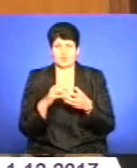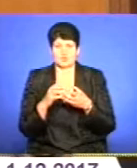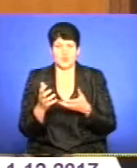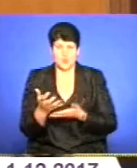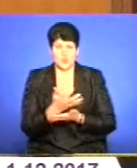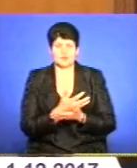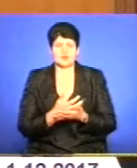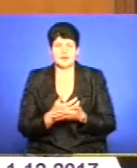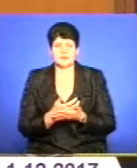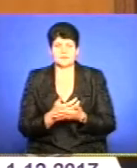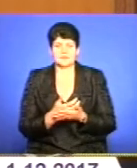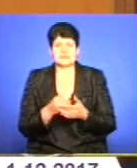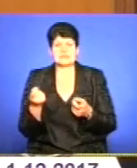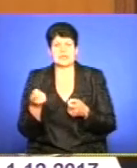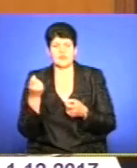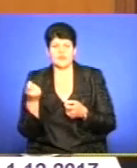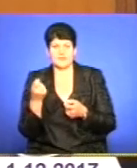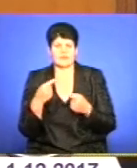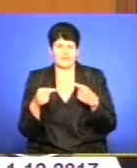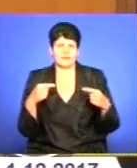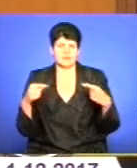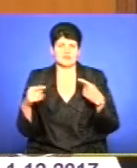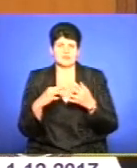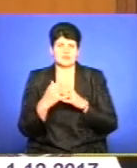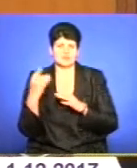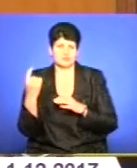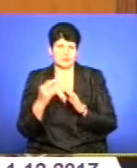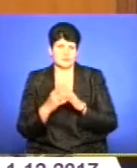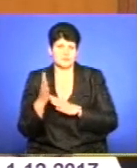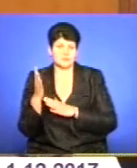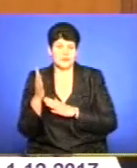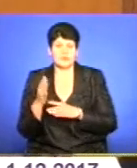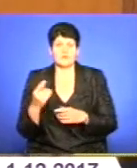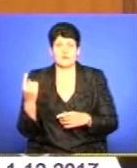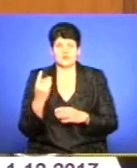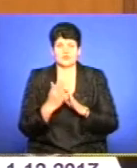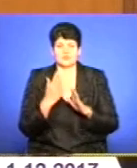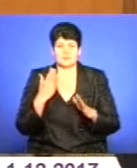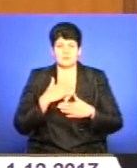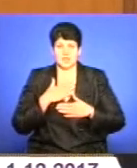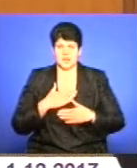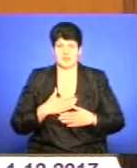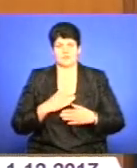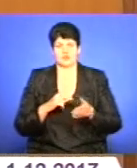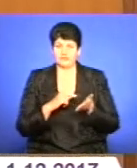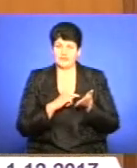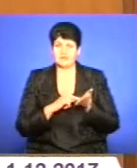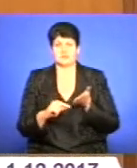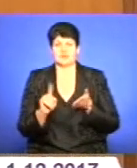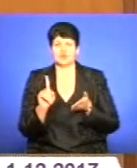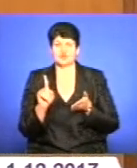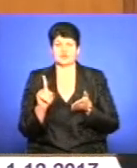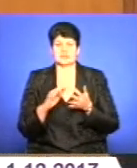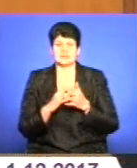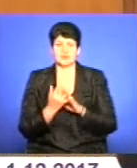урожай, як зернових, так і інших сільськогосподарських культур. Ну, насамперед, приємно відмітити, що